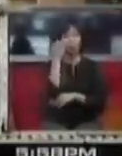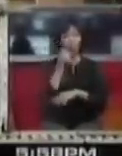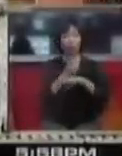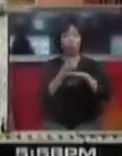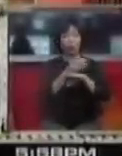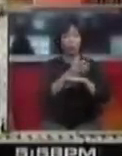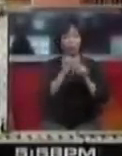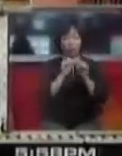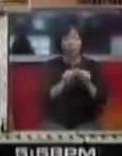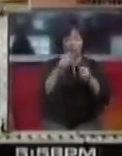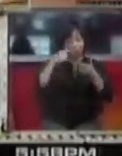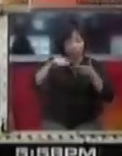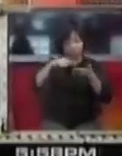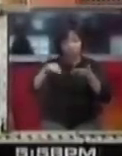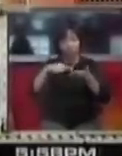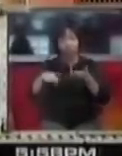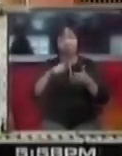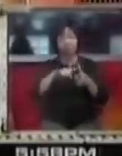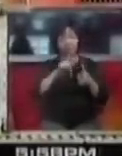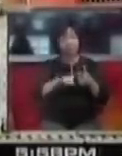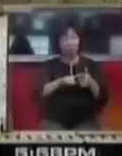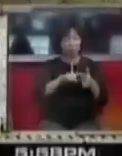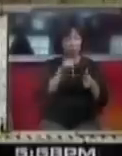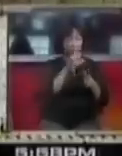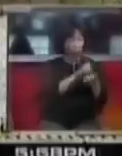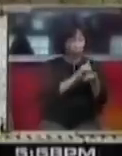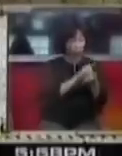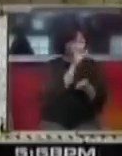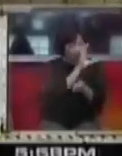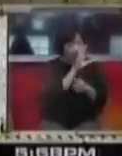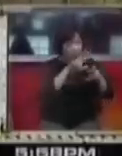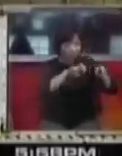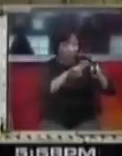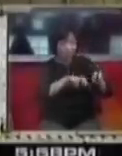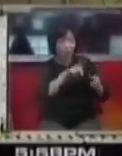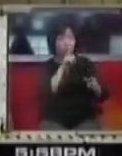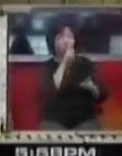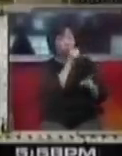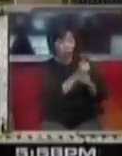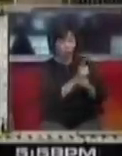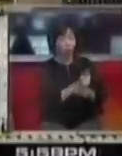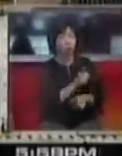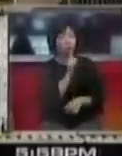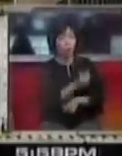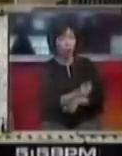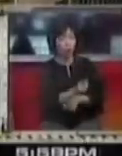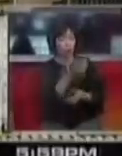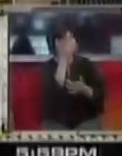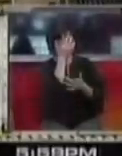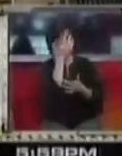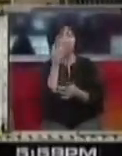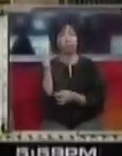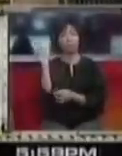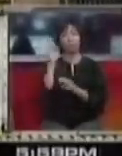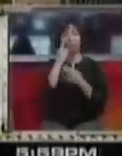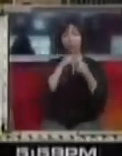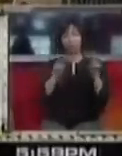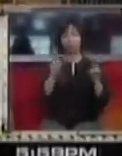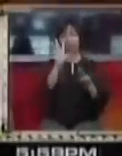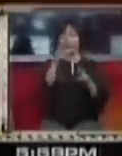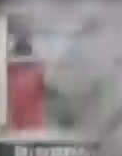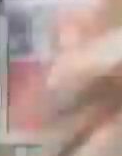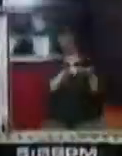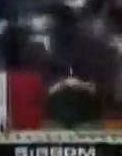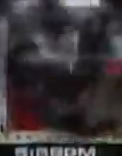Amparo. Patuloy na inoobserbahan at inaalam ng mga doktor kung ano ang tunay ng sakit na matanda. Hensel Kiling, Rescue 5.